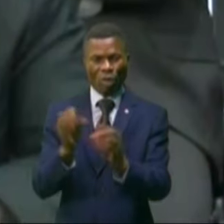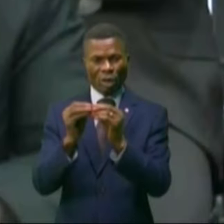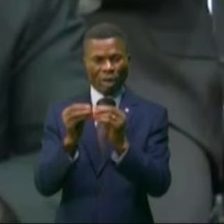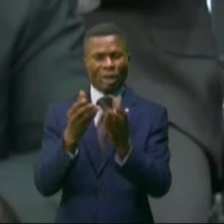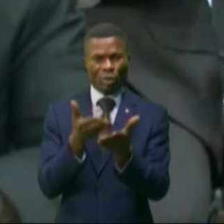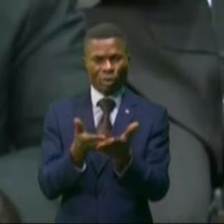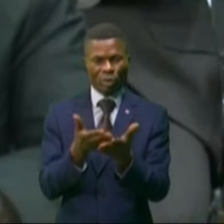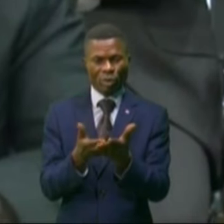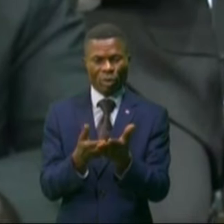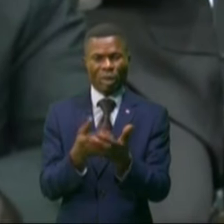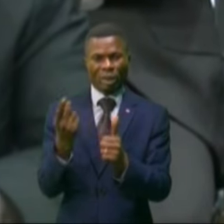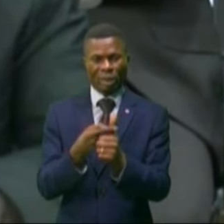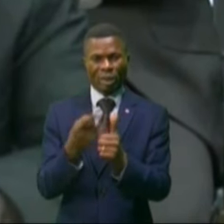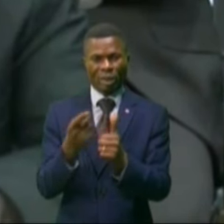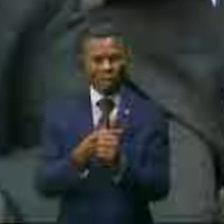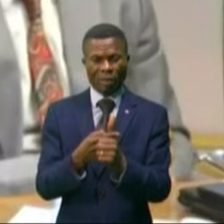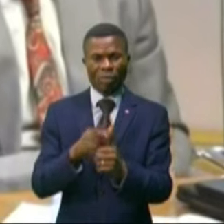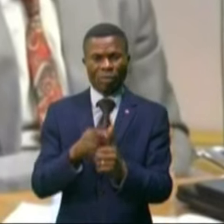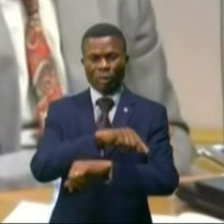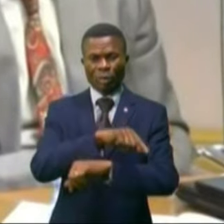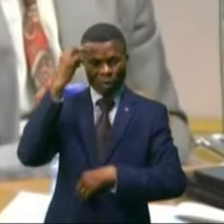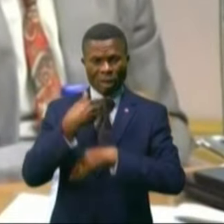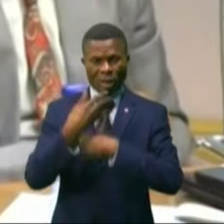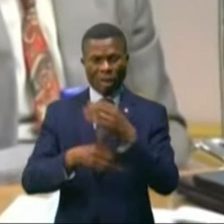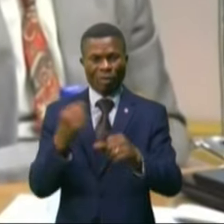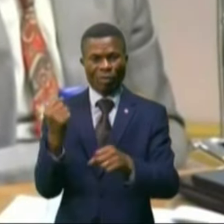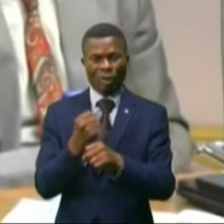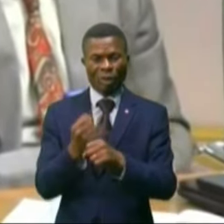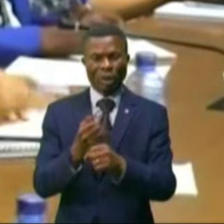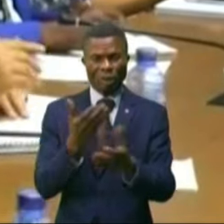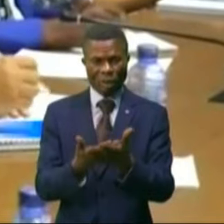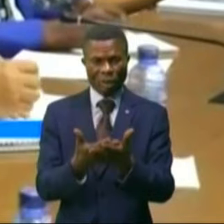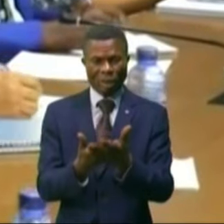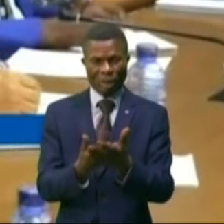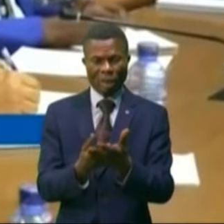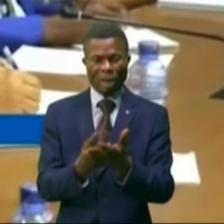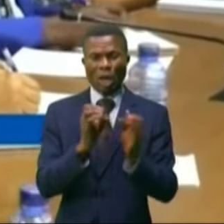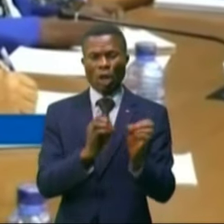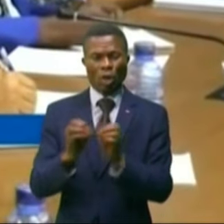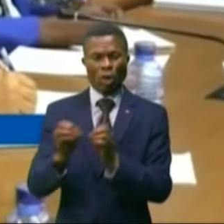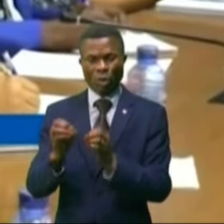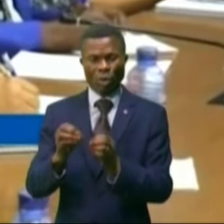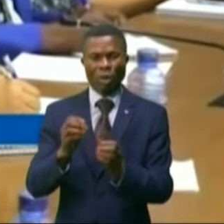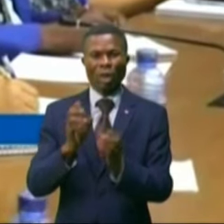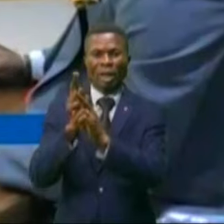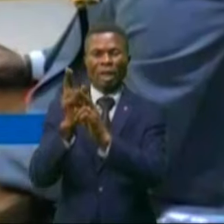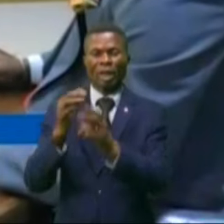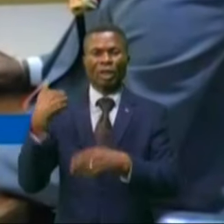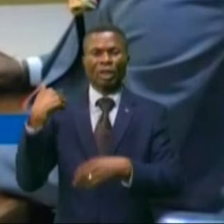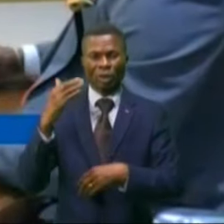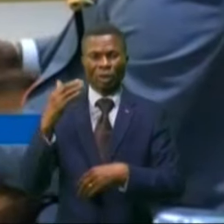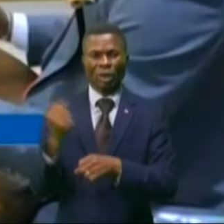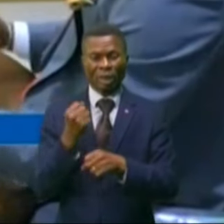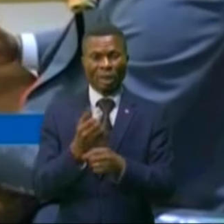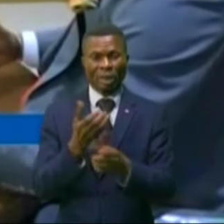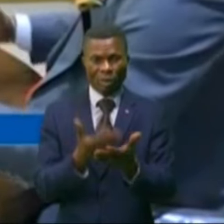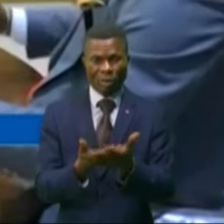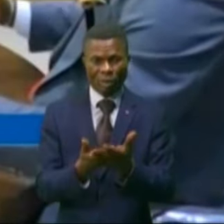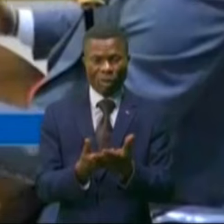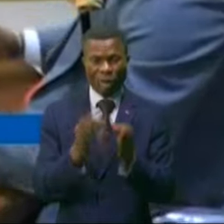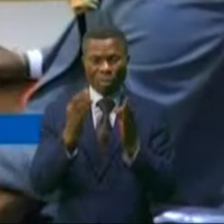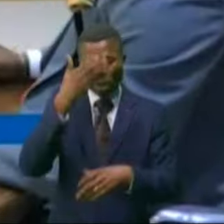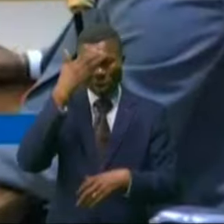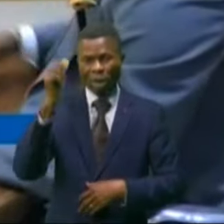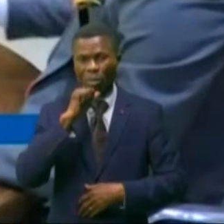rencontres, surtout que le ministère de l'Emploi et du Travail compte organiser les états généraux de l'Emploi et du Travail, sans